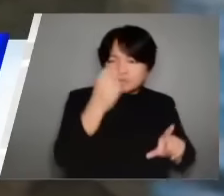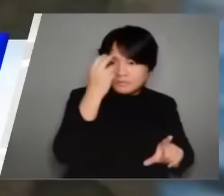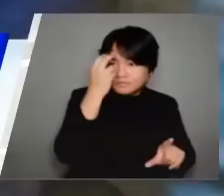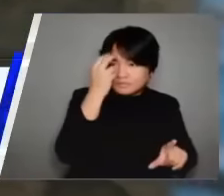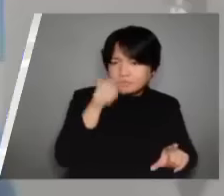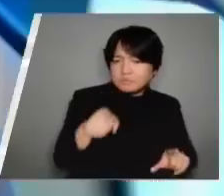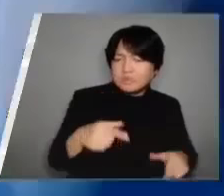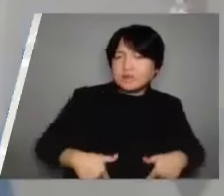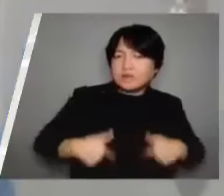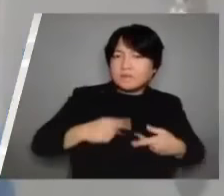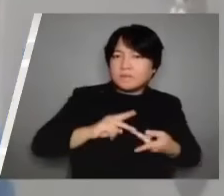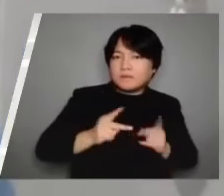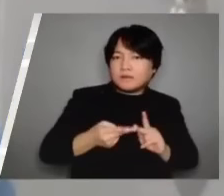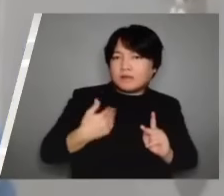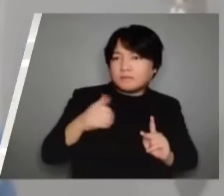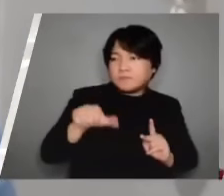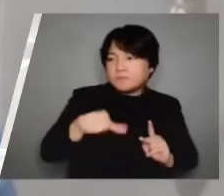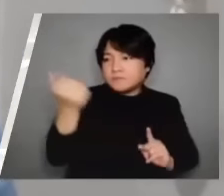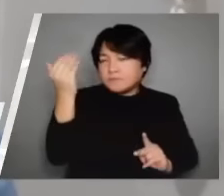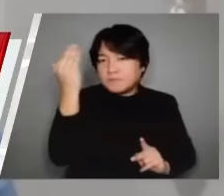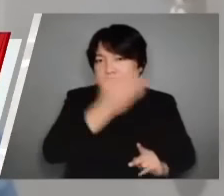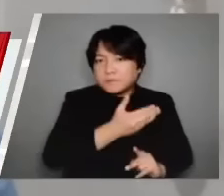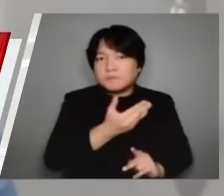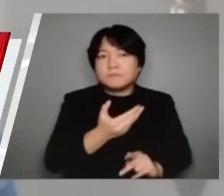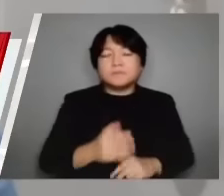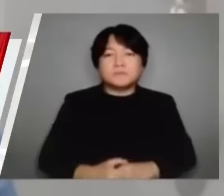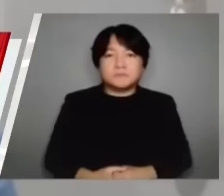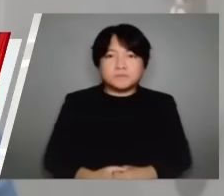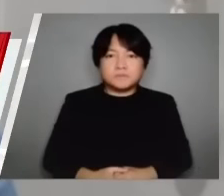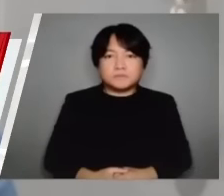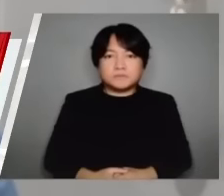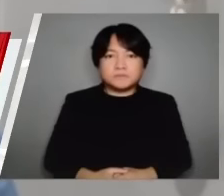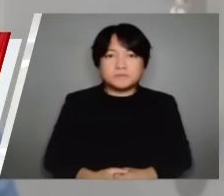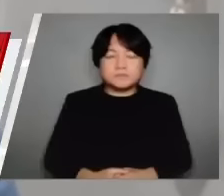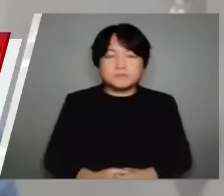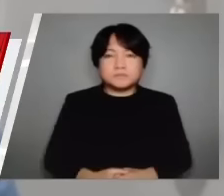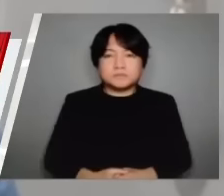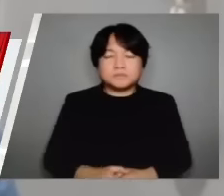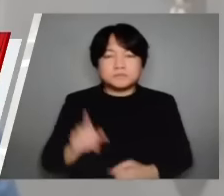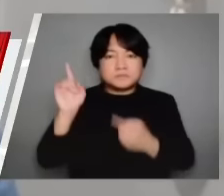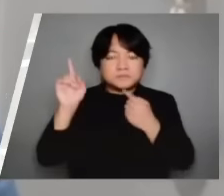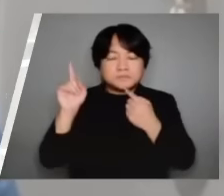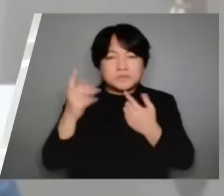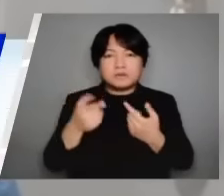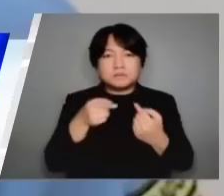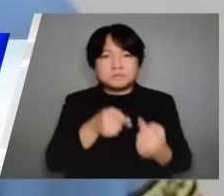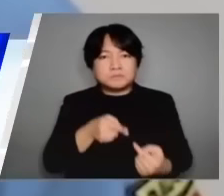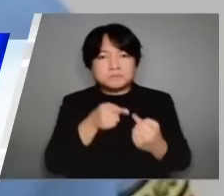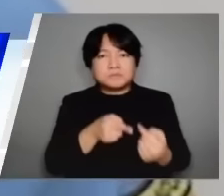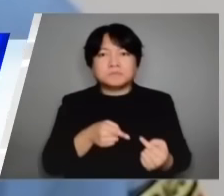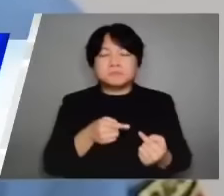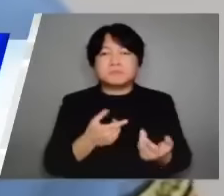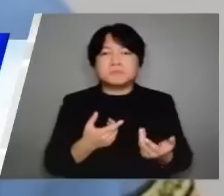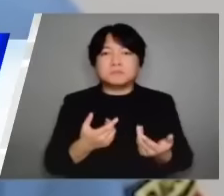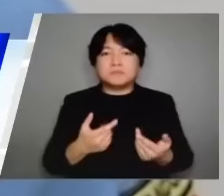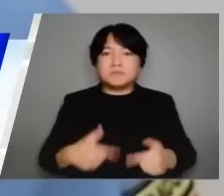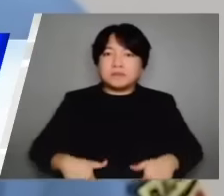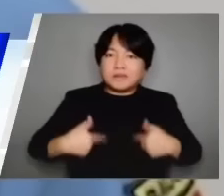partner previously do may away-away man ang mag-live in ta mo